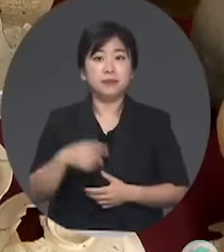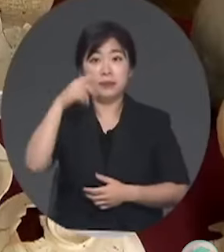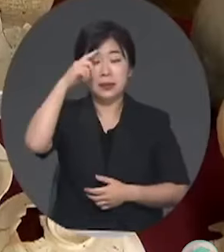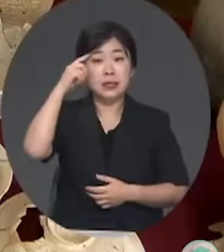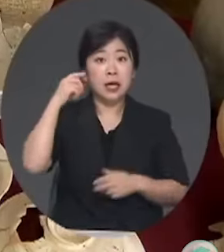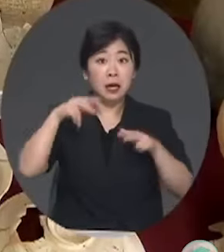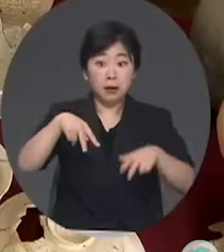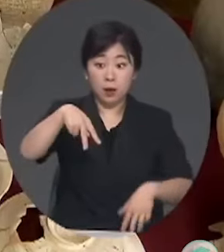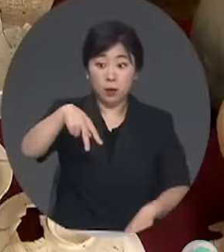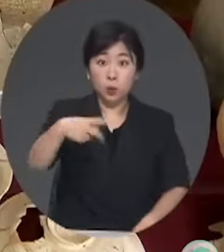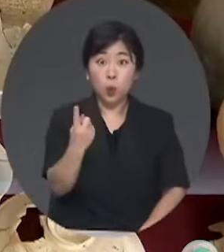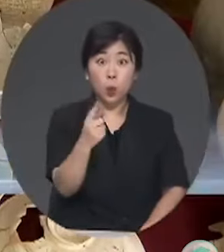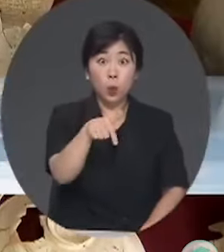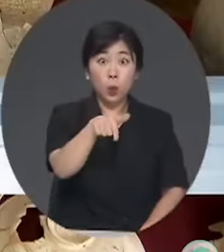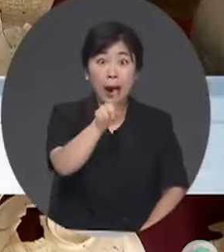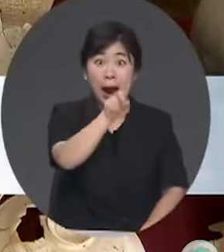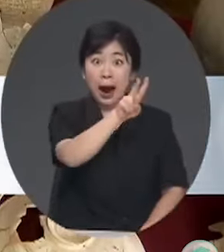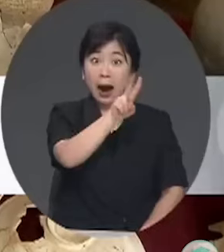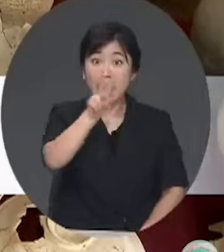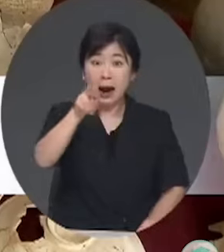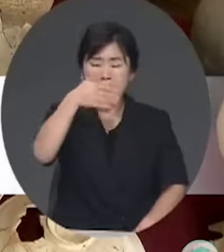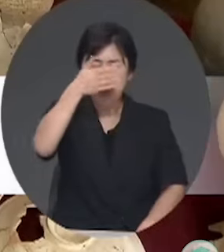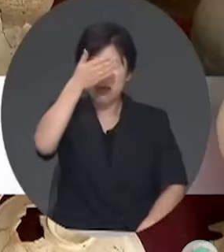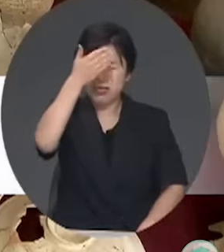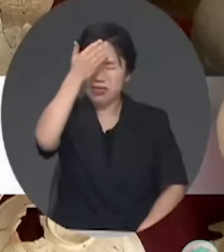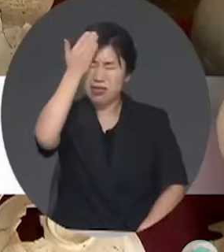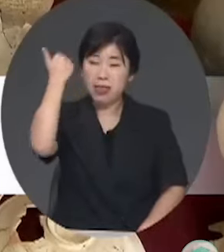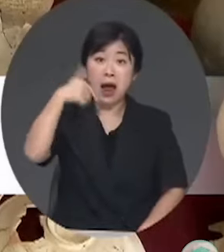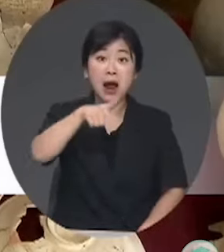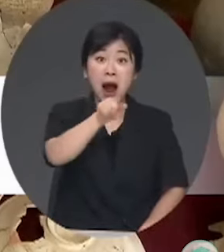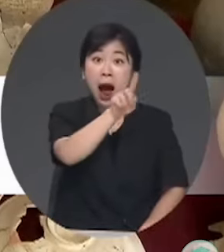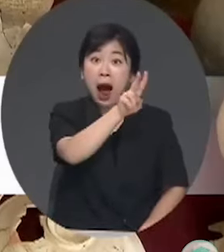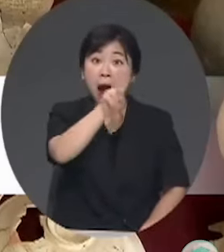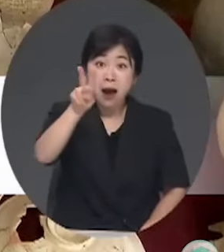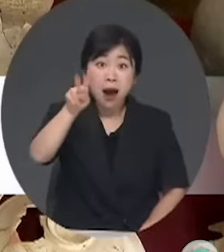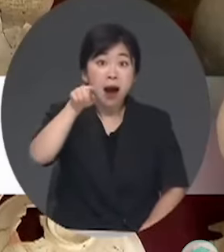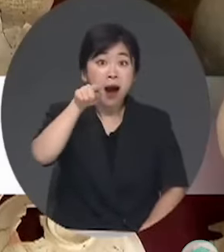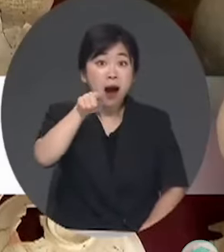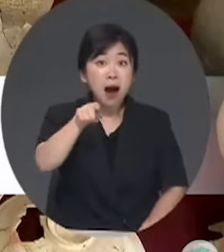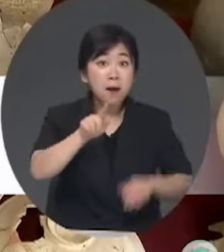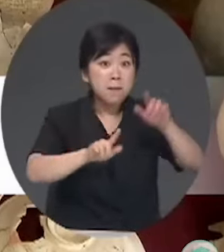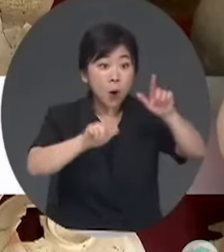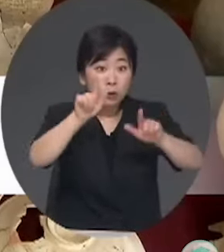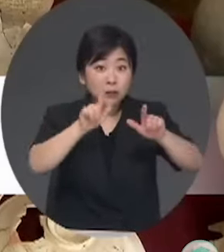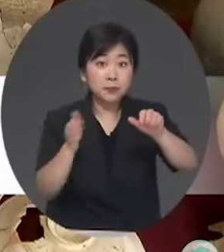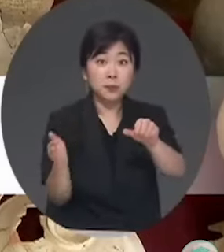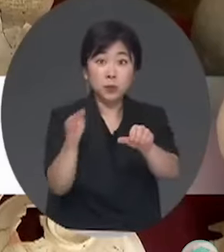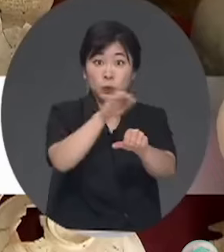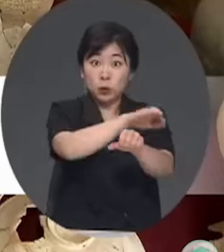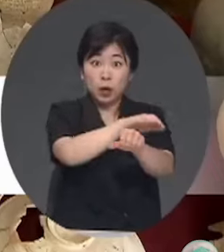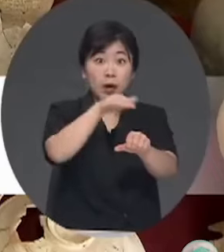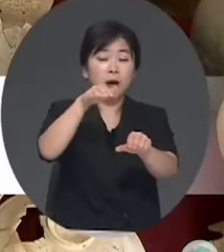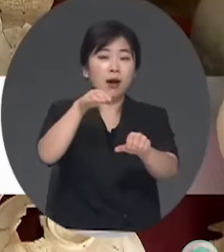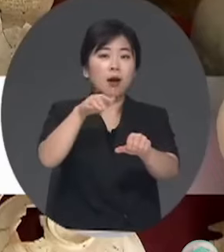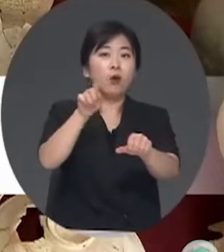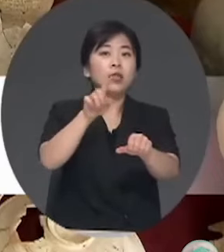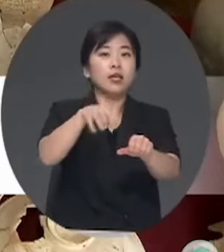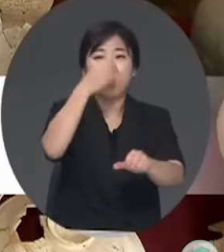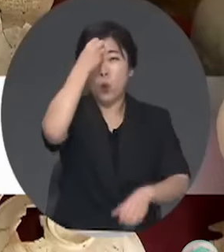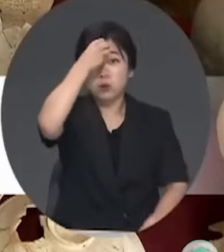소가야의 대표적인 고분인 고성 송악동 고분군 가운데 가장 규모가 큰 봉분과 다양한 유물을 지닌